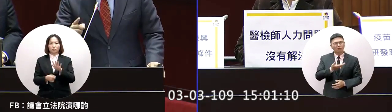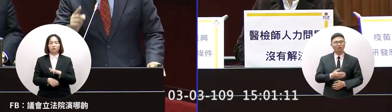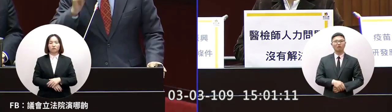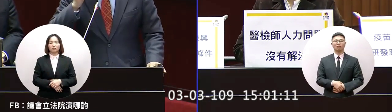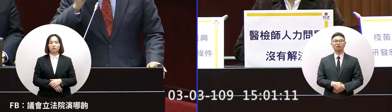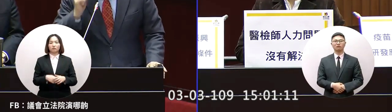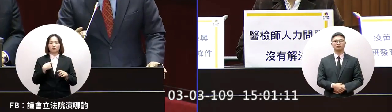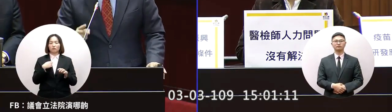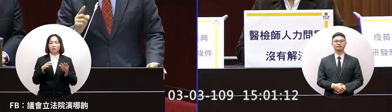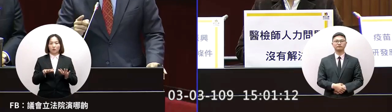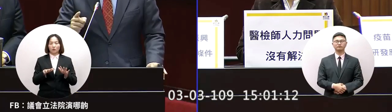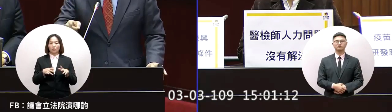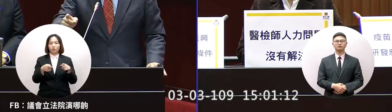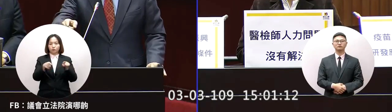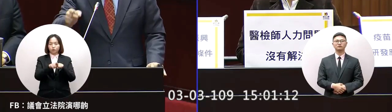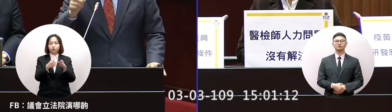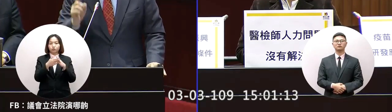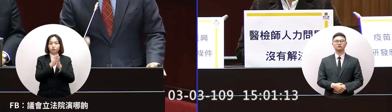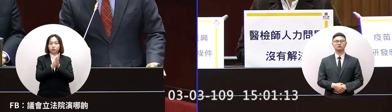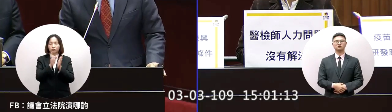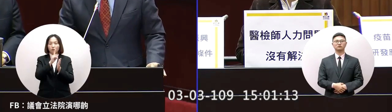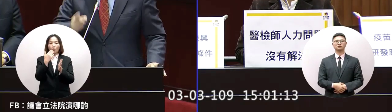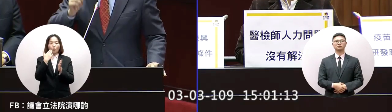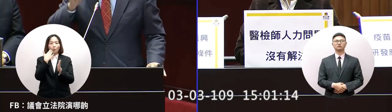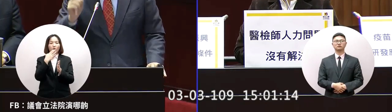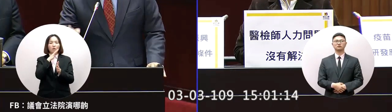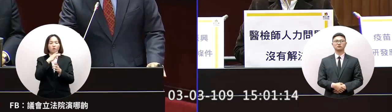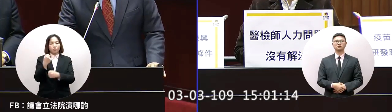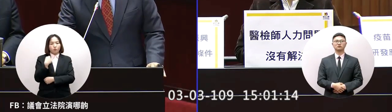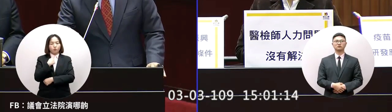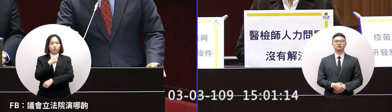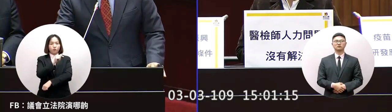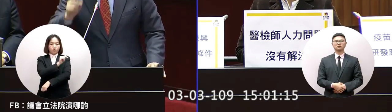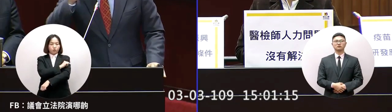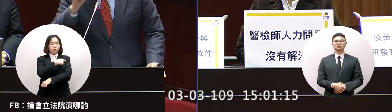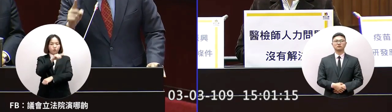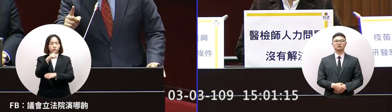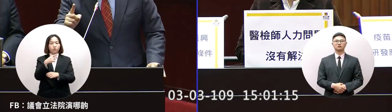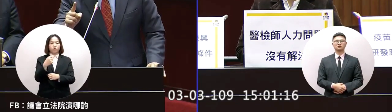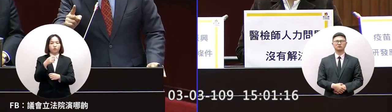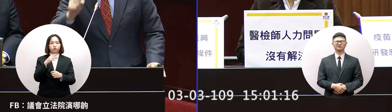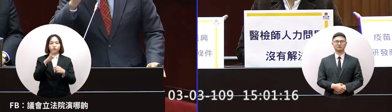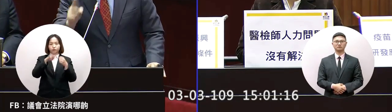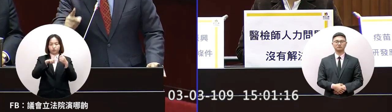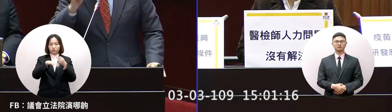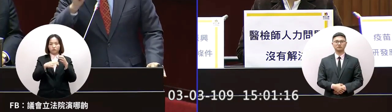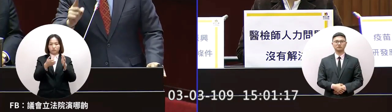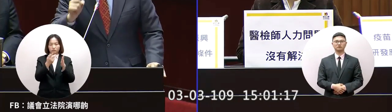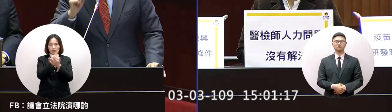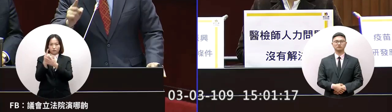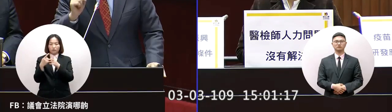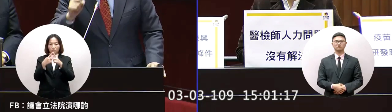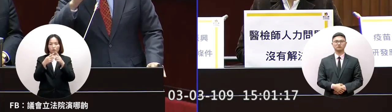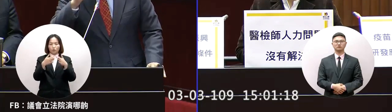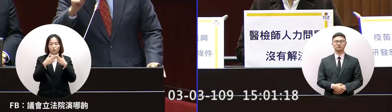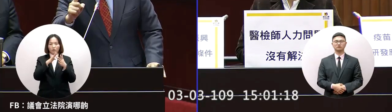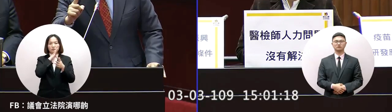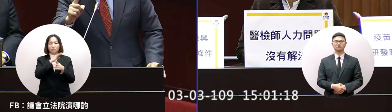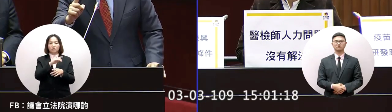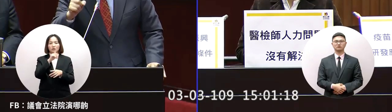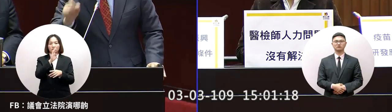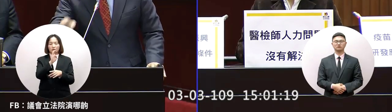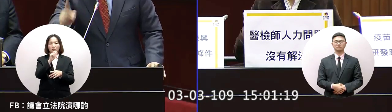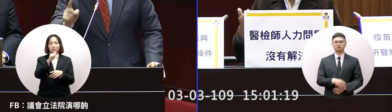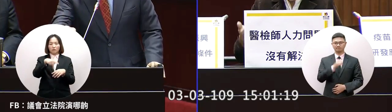我现在并且要求，譬如说我们的义男，只要到成功岭受训，每一个人都一定要拿到 EMT 第一